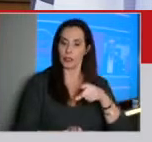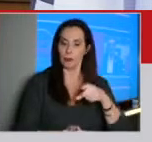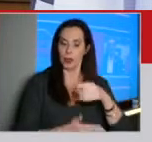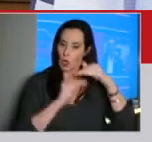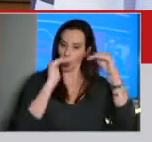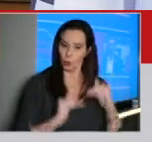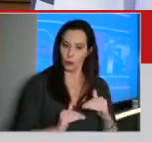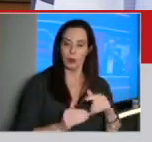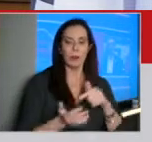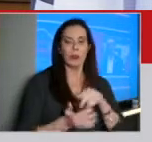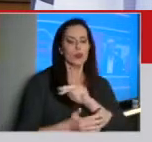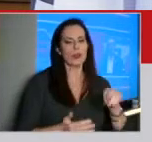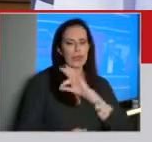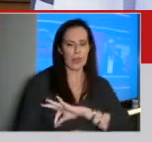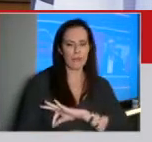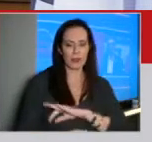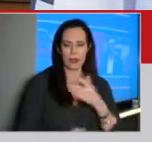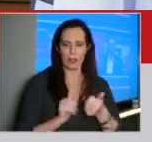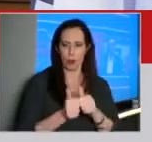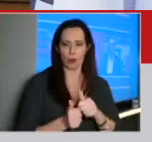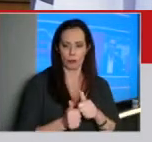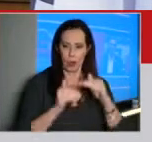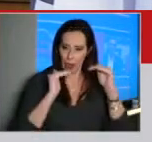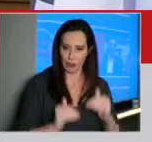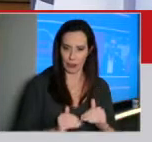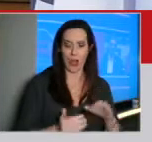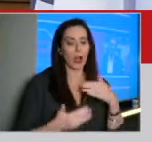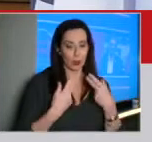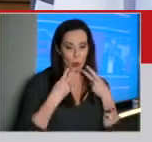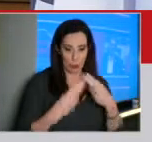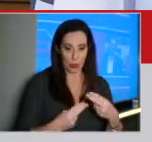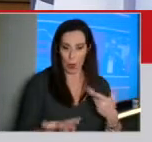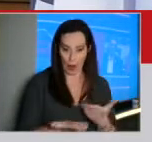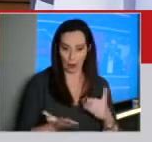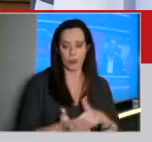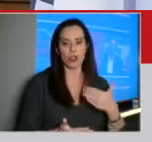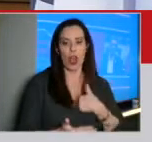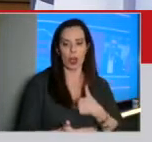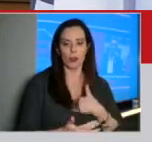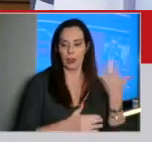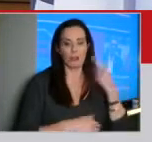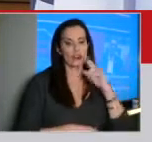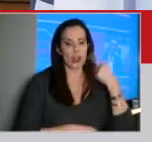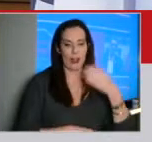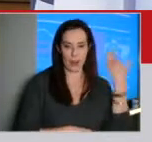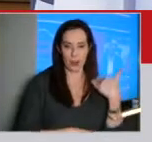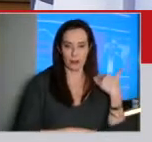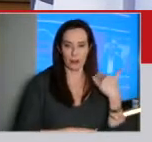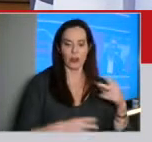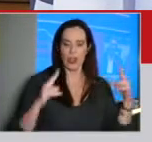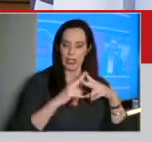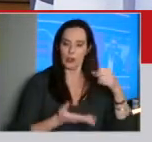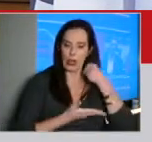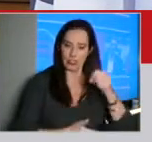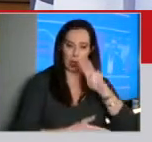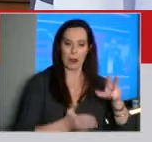וירדו. למעשה שורת הרווח שעמדה לטובת הספורט הישראלי הלכה וירדה. התוצאה בפועל הייתה שאנחנו נדרשנו לפני שנה וחצי, שהתכנסנו לתקציב